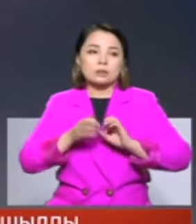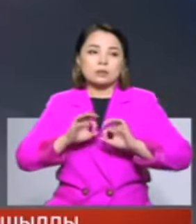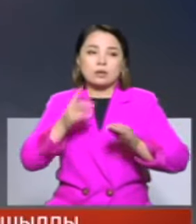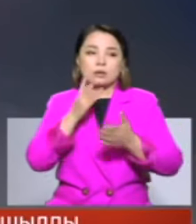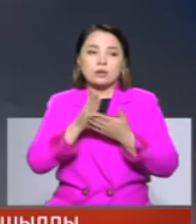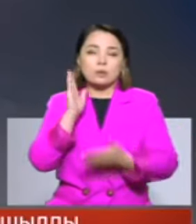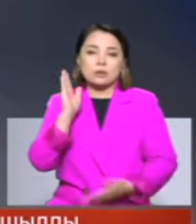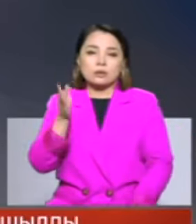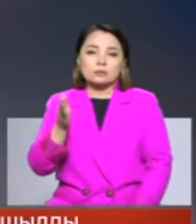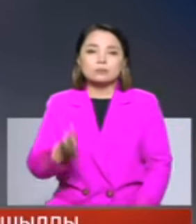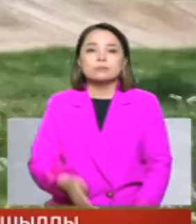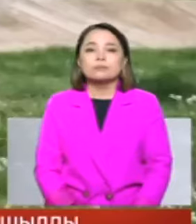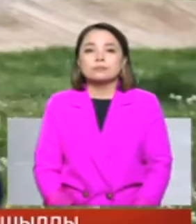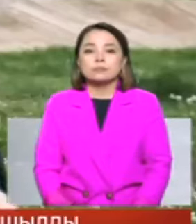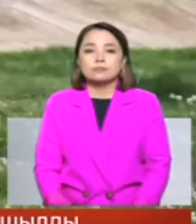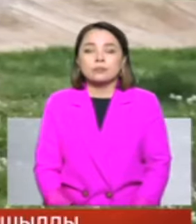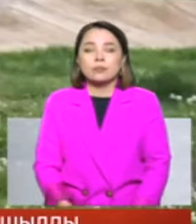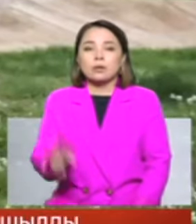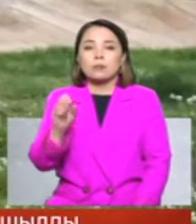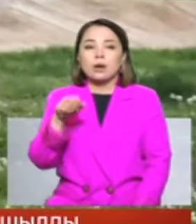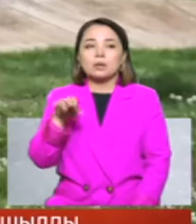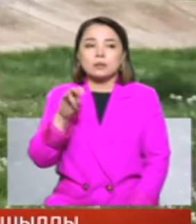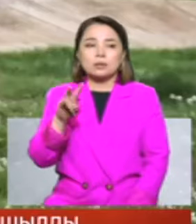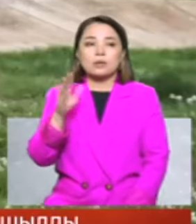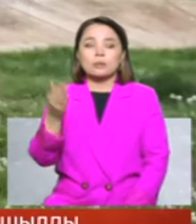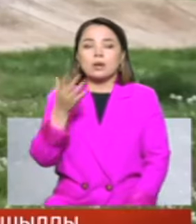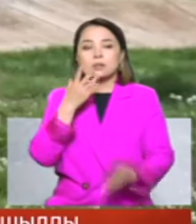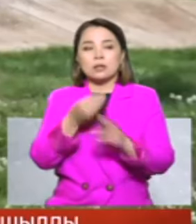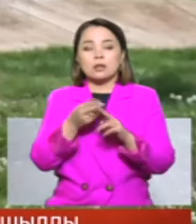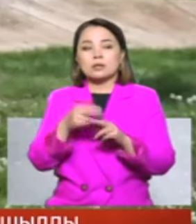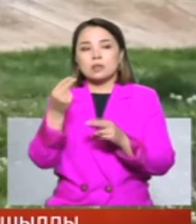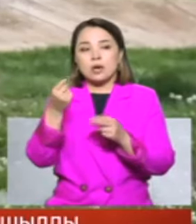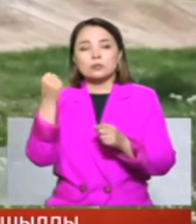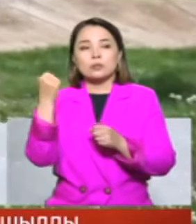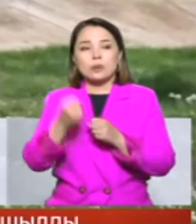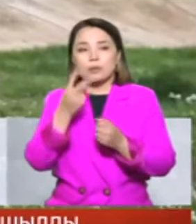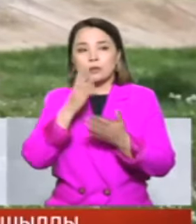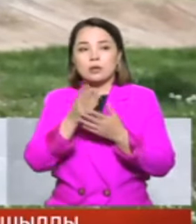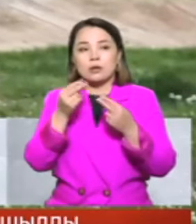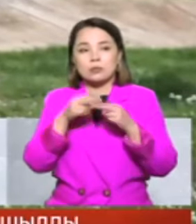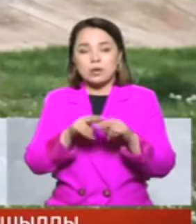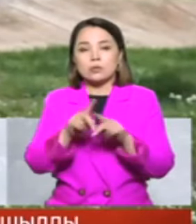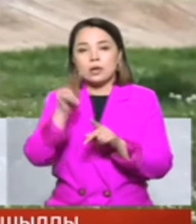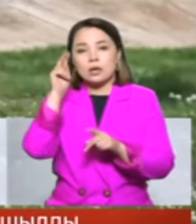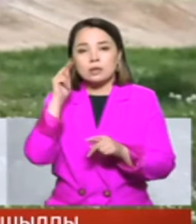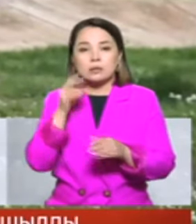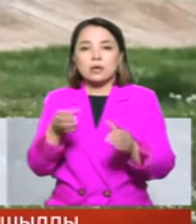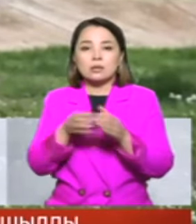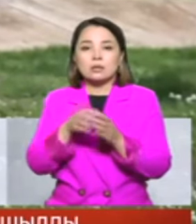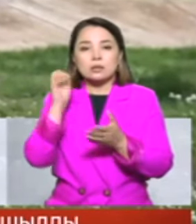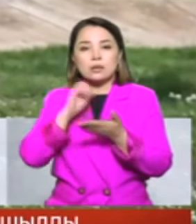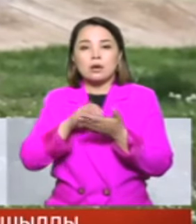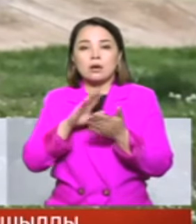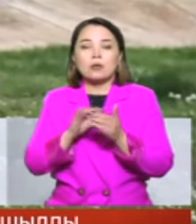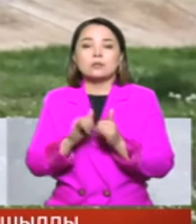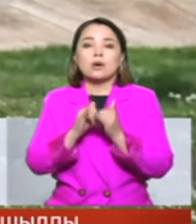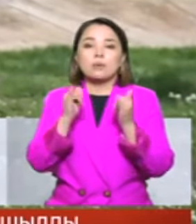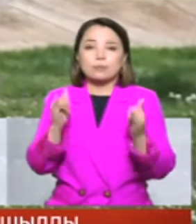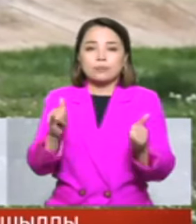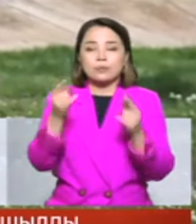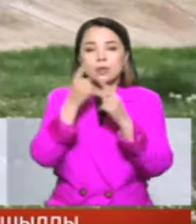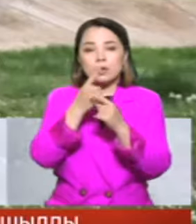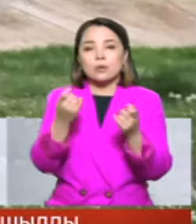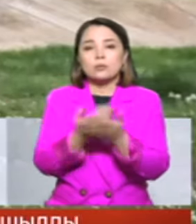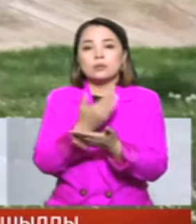тарқатсын. Байден сізге қаржылық соққы жасады. Ақшың кенеттен Қытай тауарларынан тарифтерді күрт арттыруын